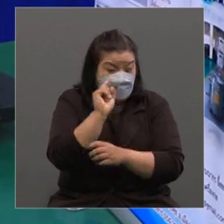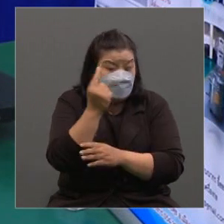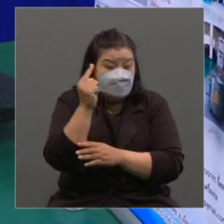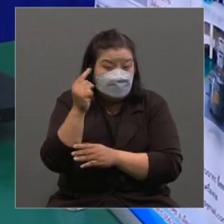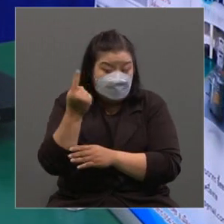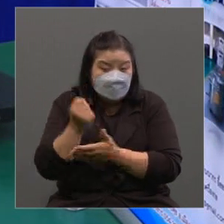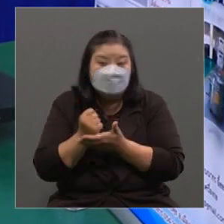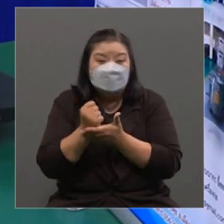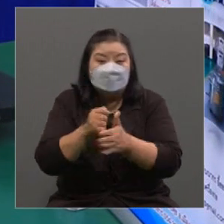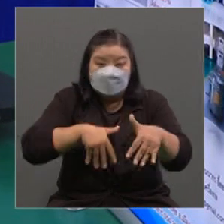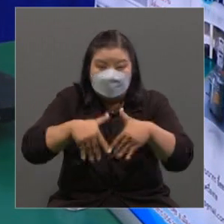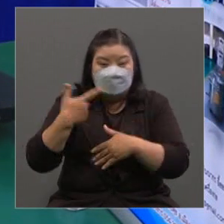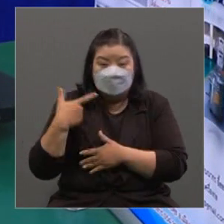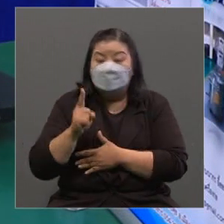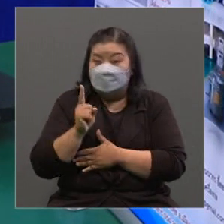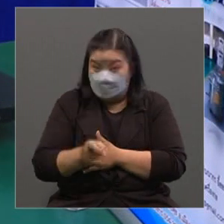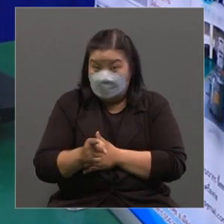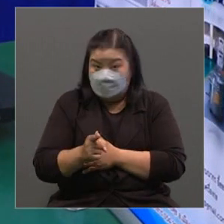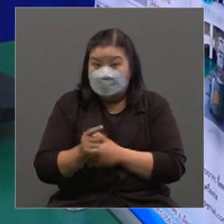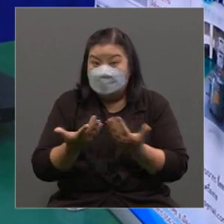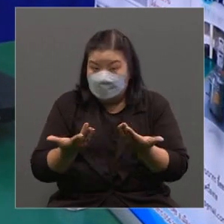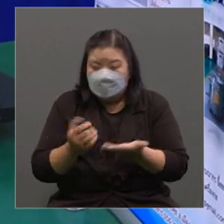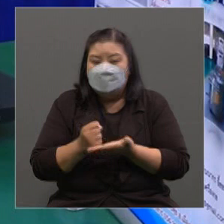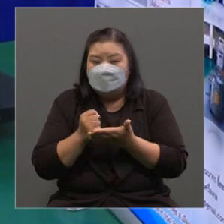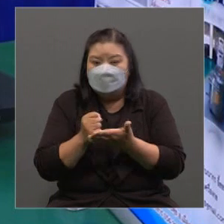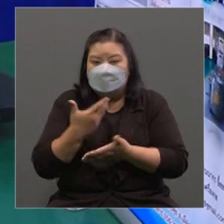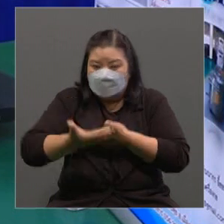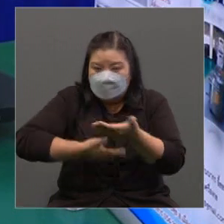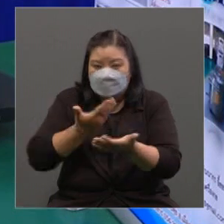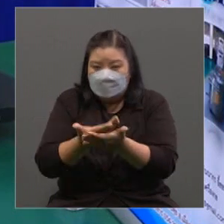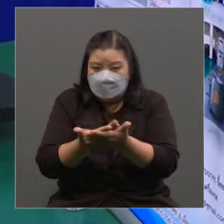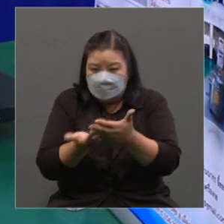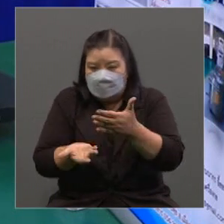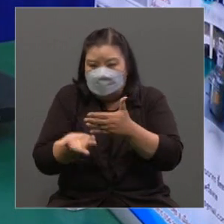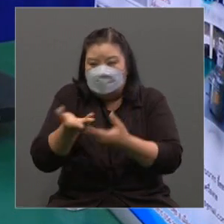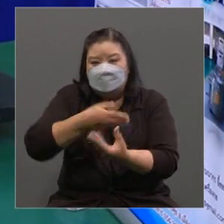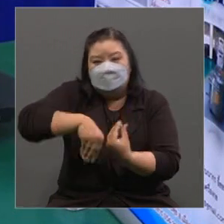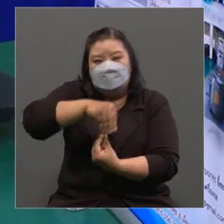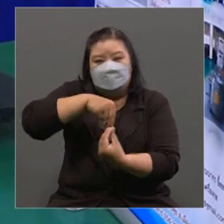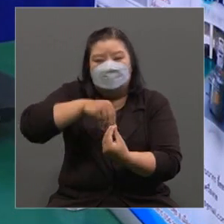ให้สามารถใช้ประโยชน์ได้อย่างแท้จริงและยังยกระดับเศรษฐกิจในชุมชนได้ด้วยค่ะ